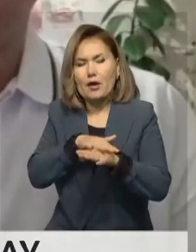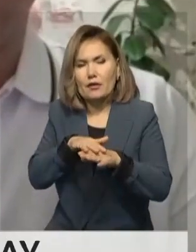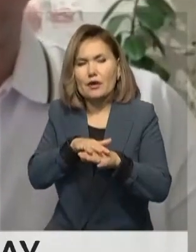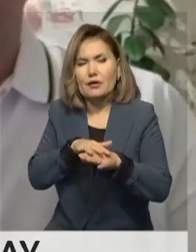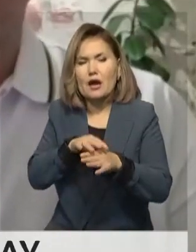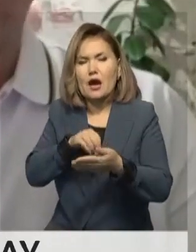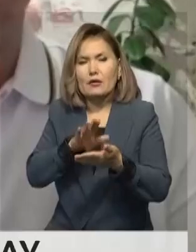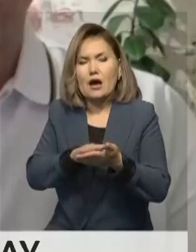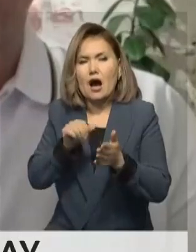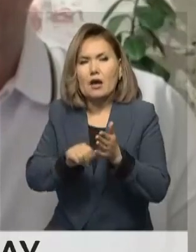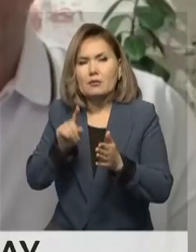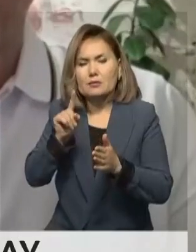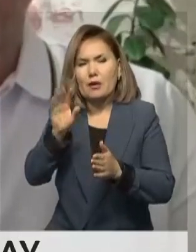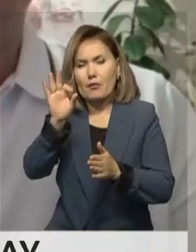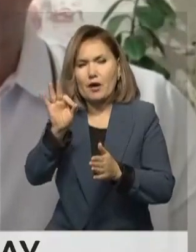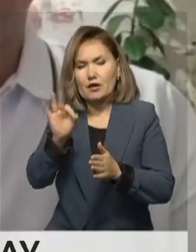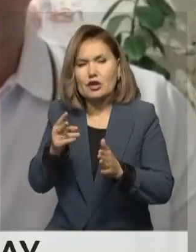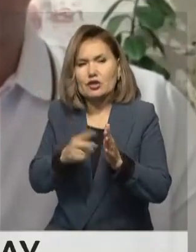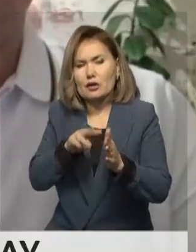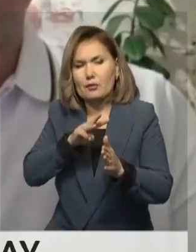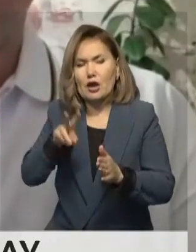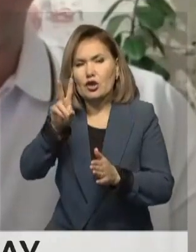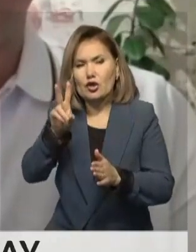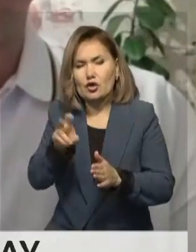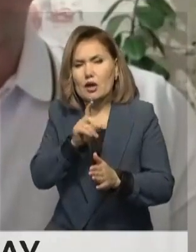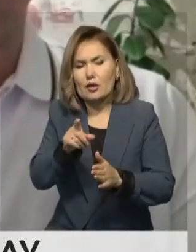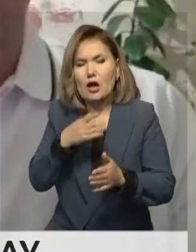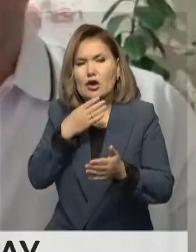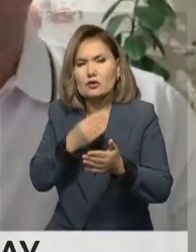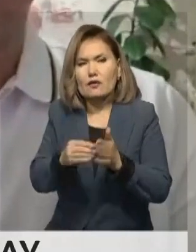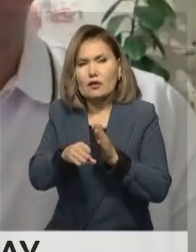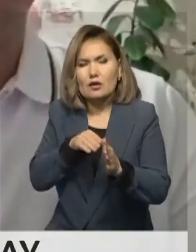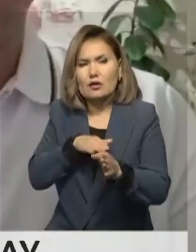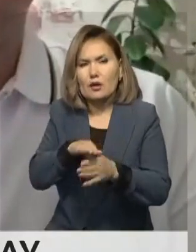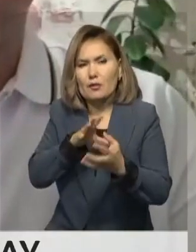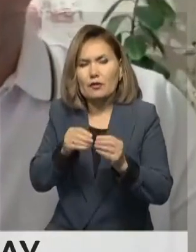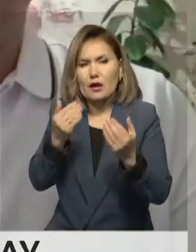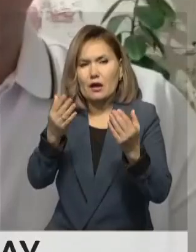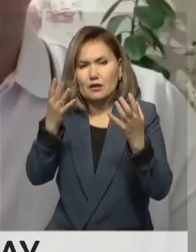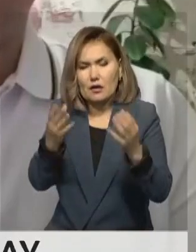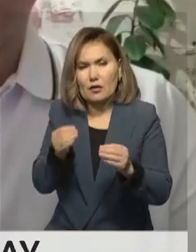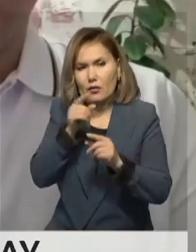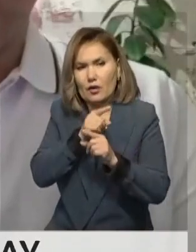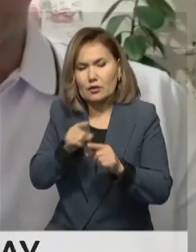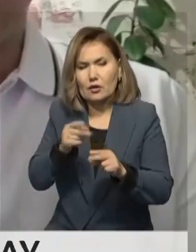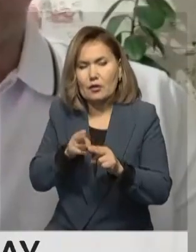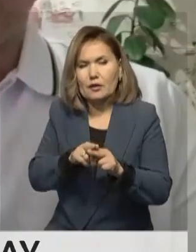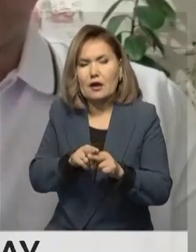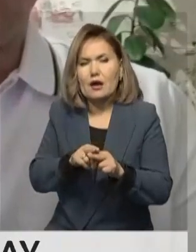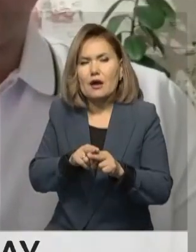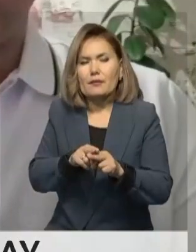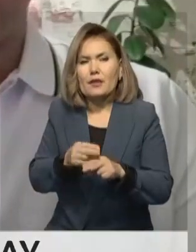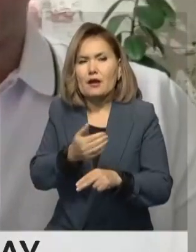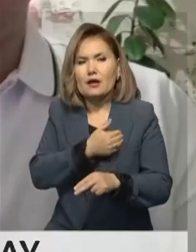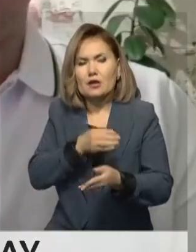осы 61%, 7 миллион 200-ге жуығы өзінің таңдауын жасады қазіргі уақытта. Бұл жерде